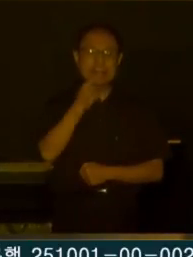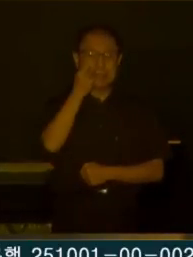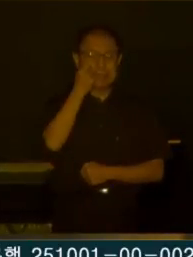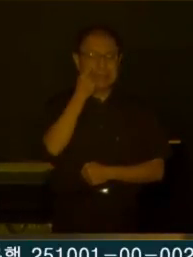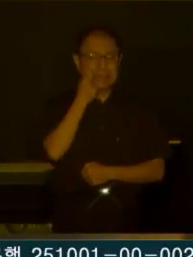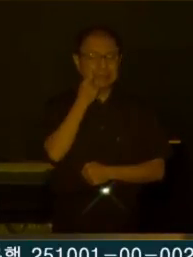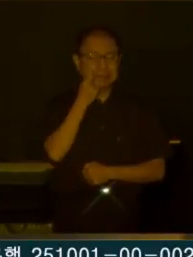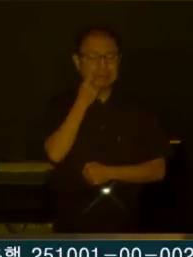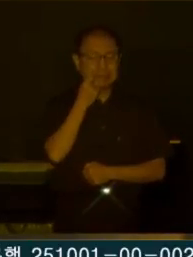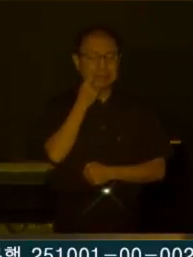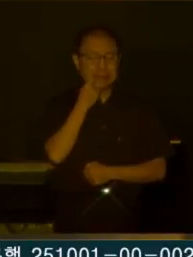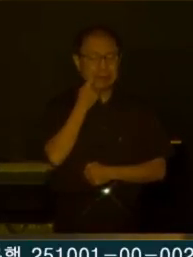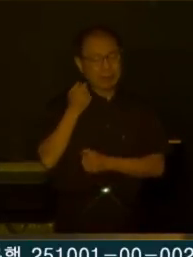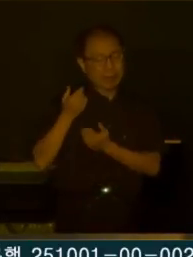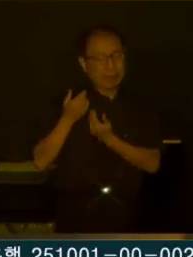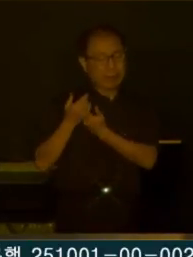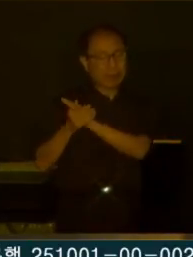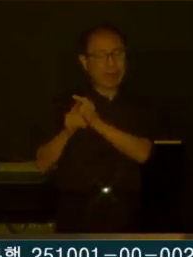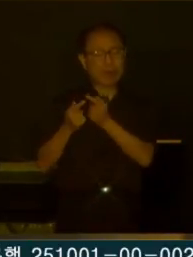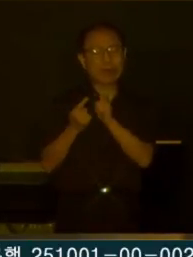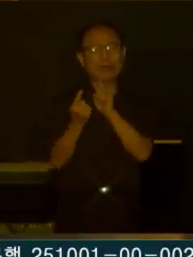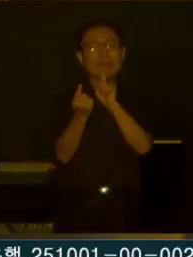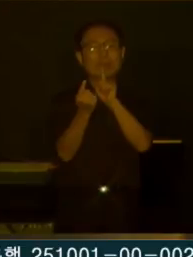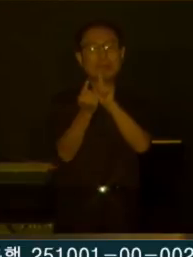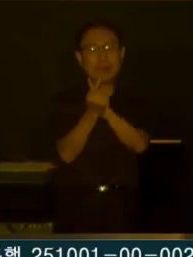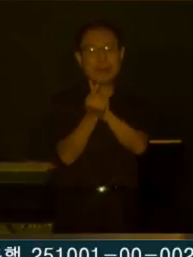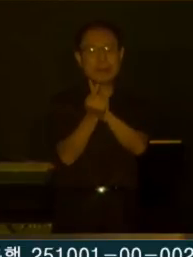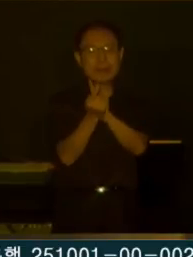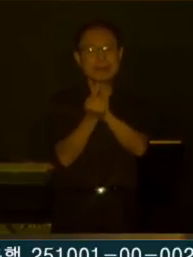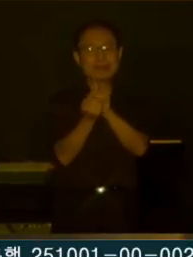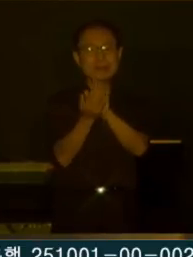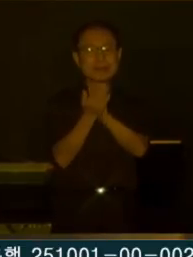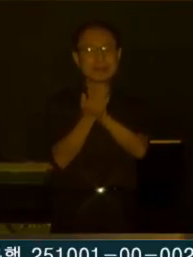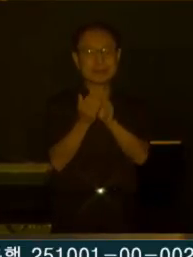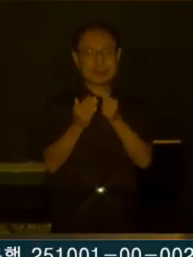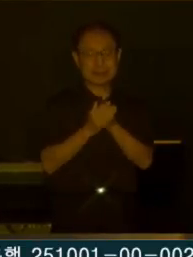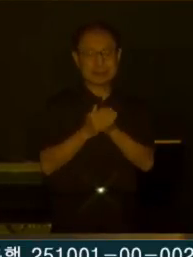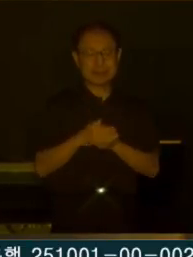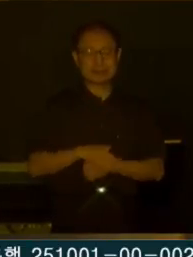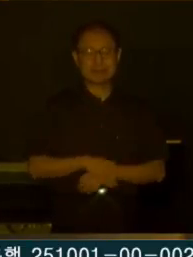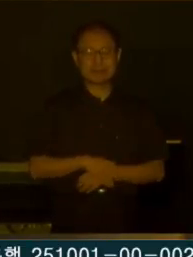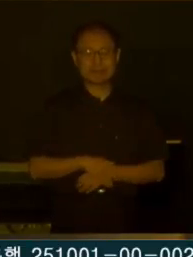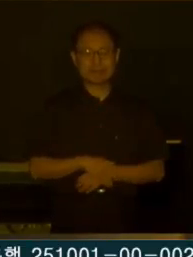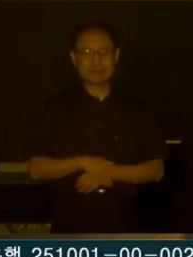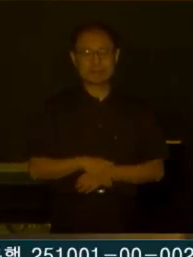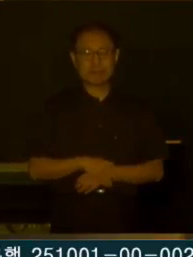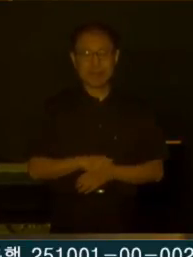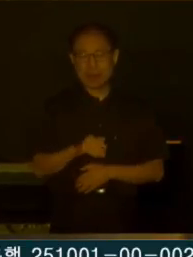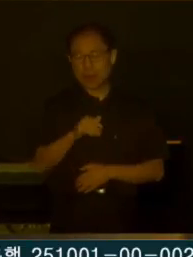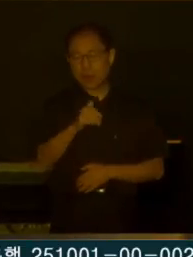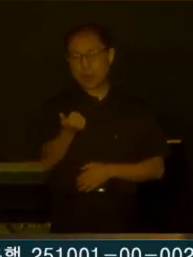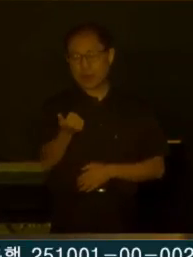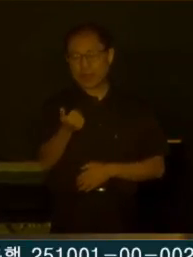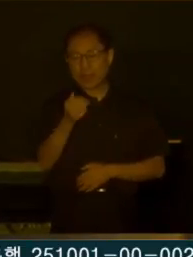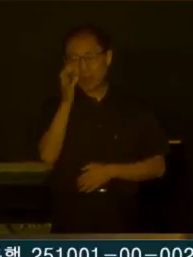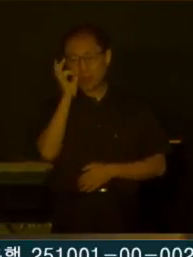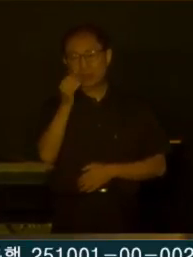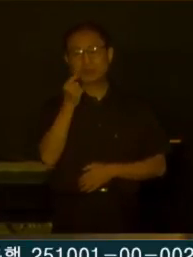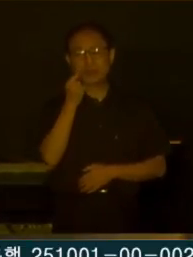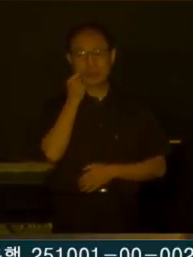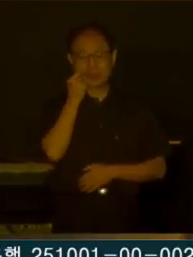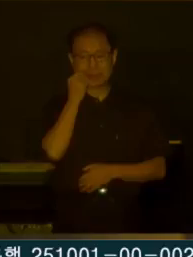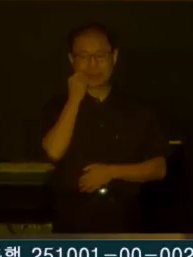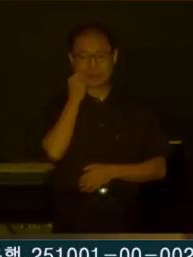슬픔을 회피하지 않고 직면하였기에 우리가 생전에 고인에게서 다 보지